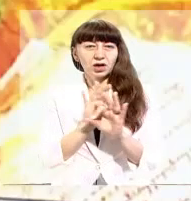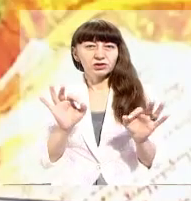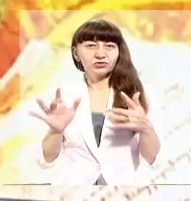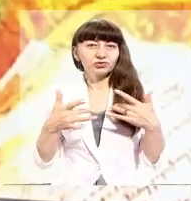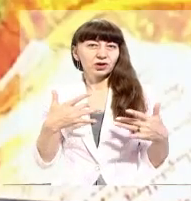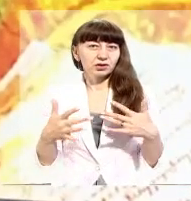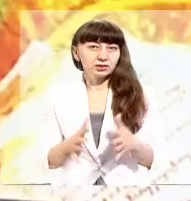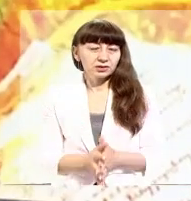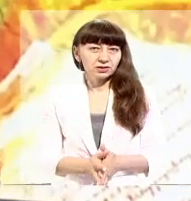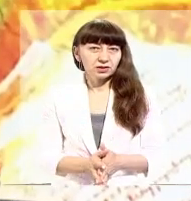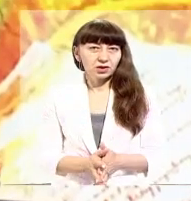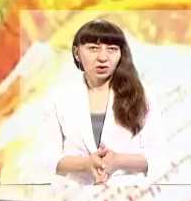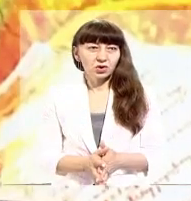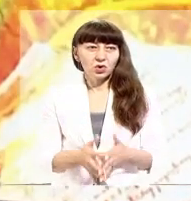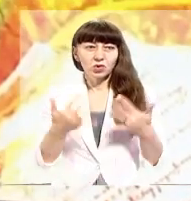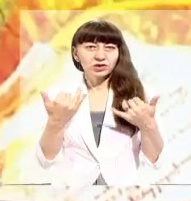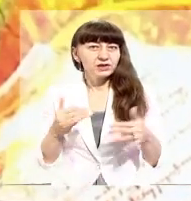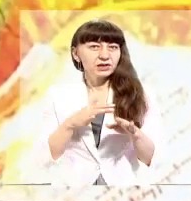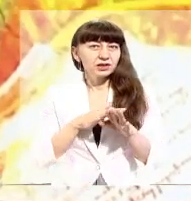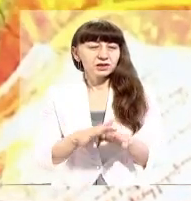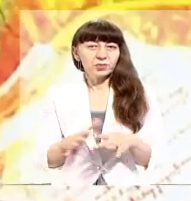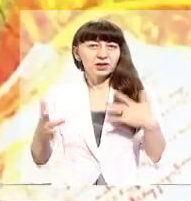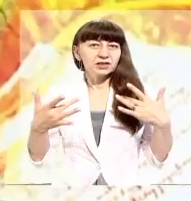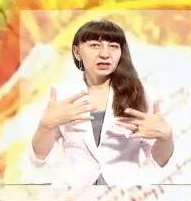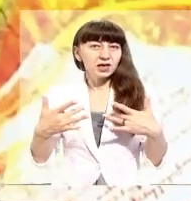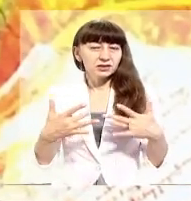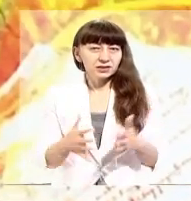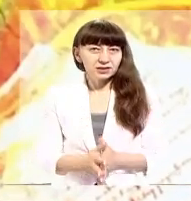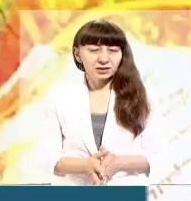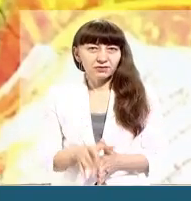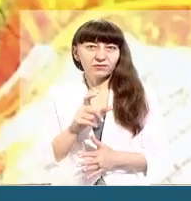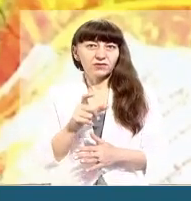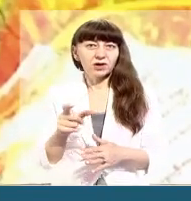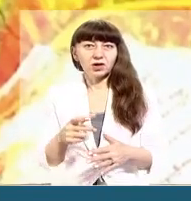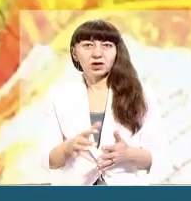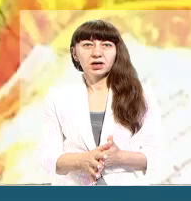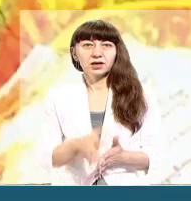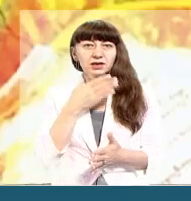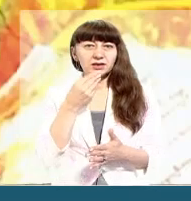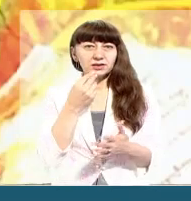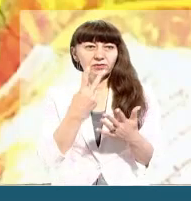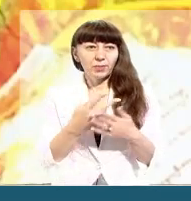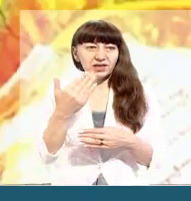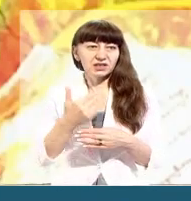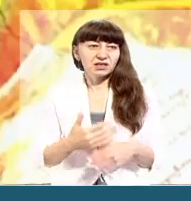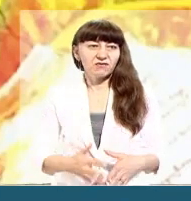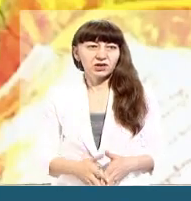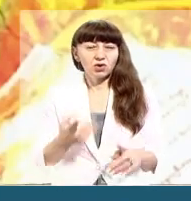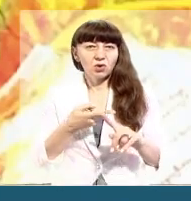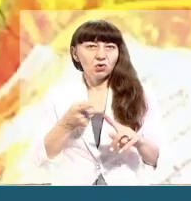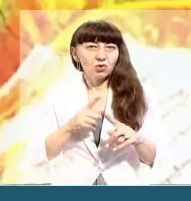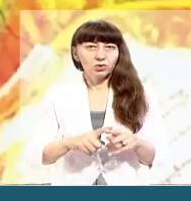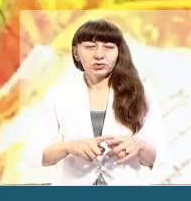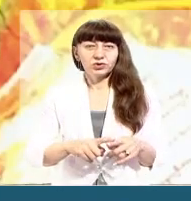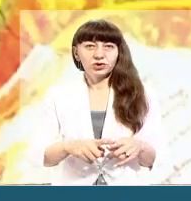прекрасный концерт, великолепные исполнители, артисты. Такое зрелищное представление. Вообще